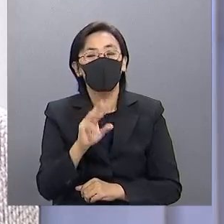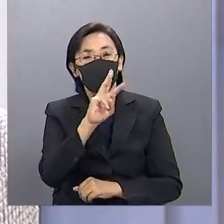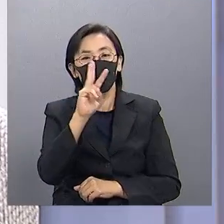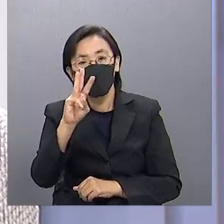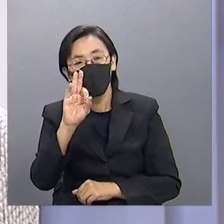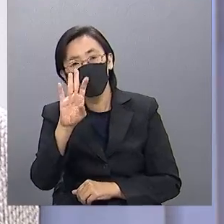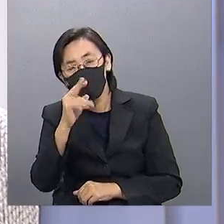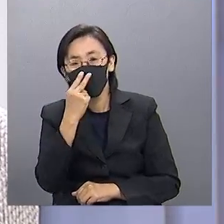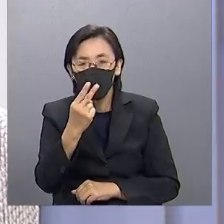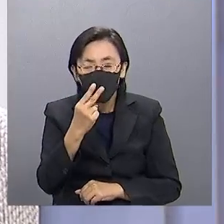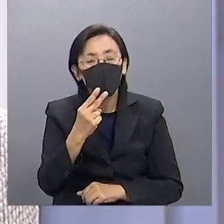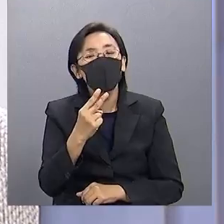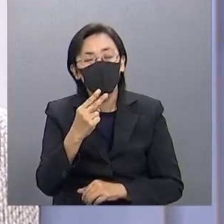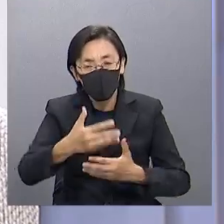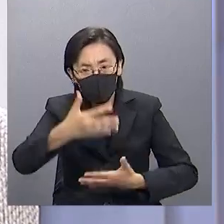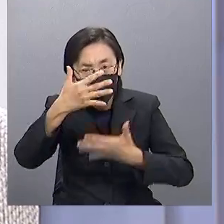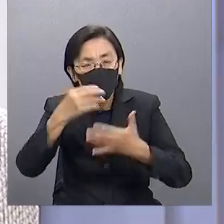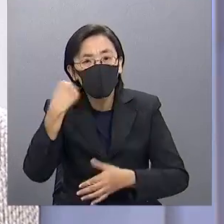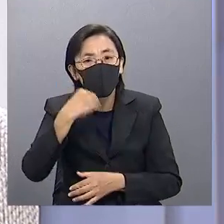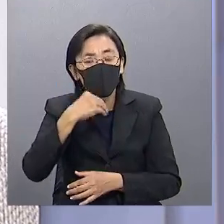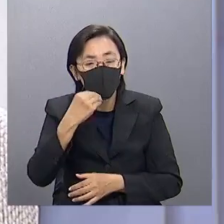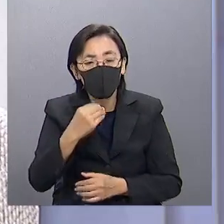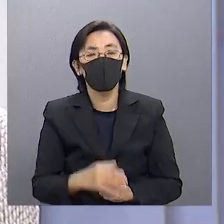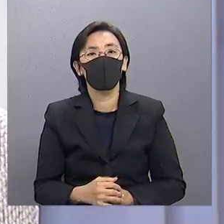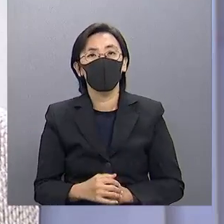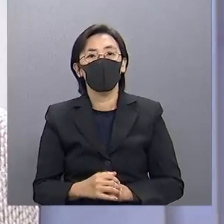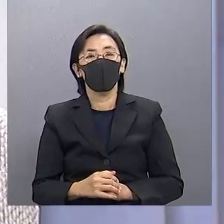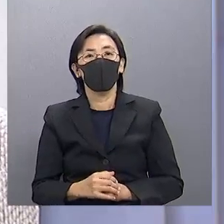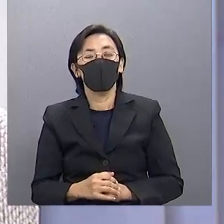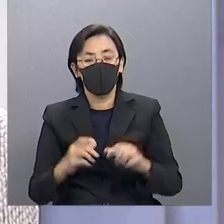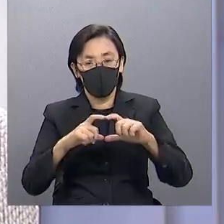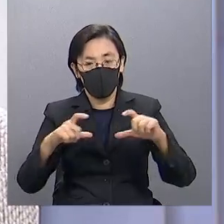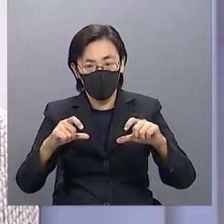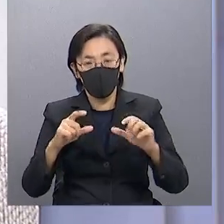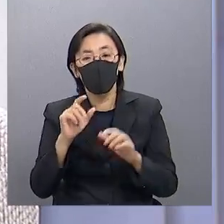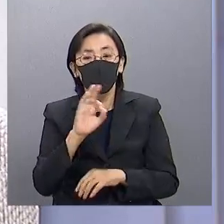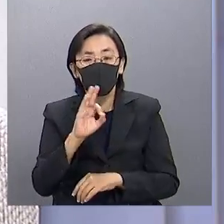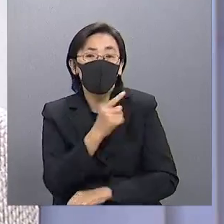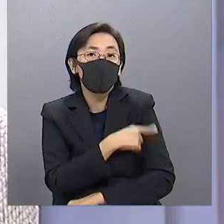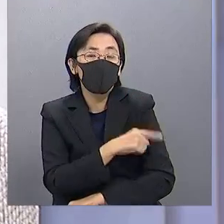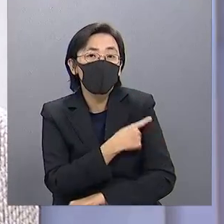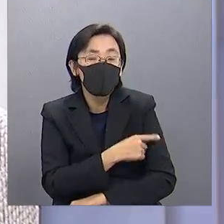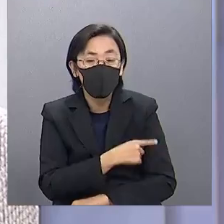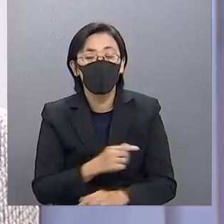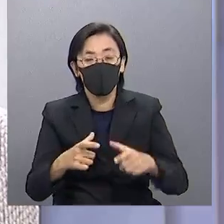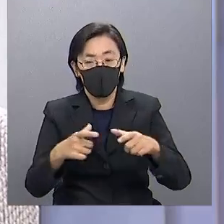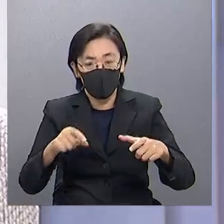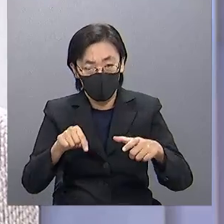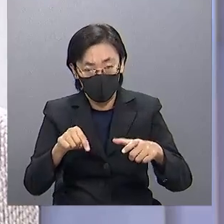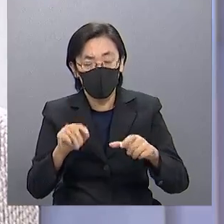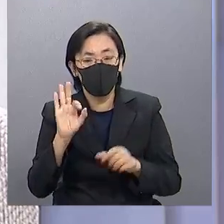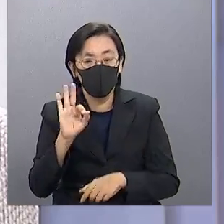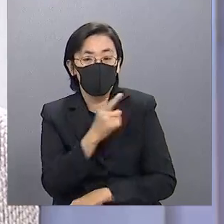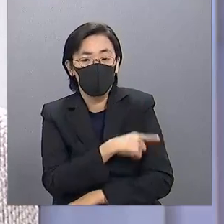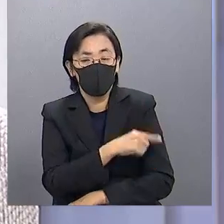อาจจะได้เห็นผ่านตากันมาบางแล้วกลองก็จะเป็นสีฟ้าๆ ขาวๆ นะครับคือจากททมงของเราไปค้หาข้อมูลเพิม